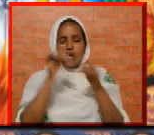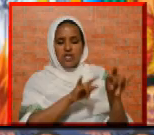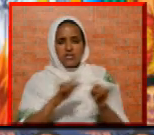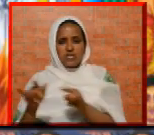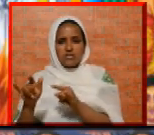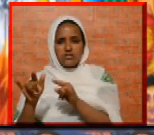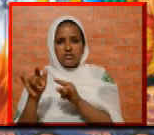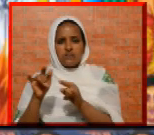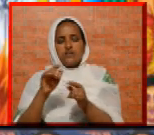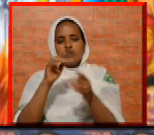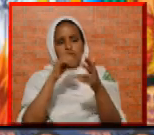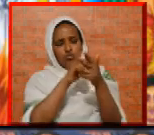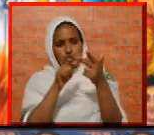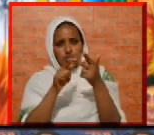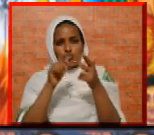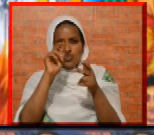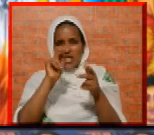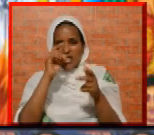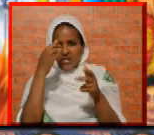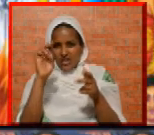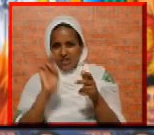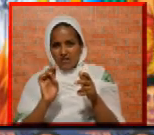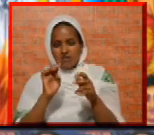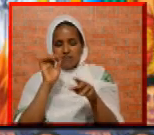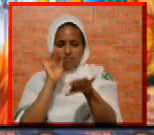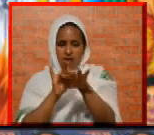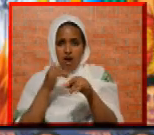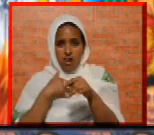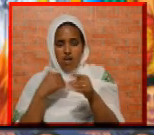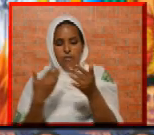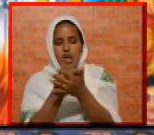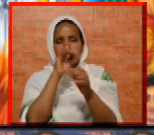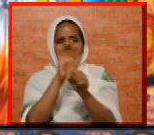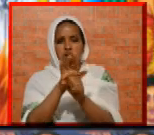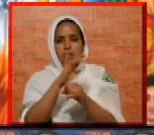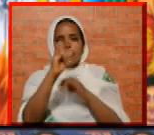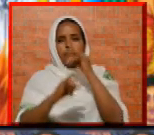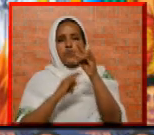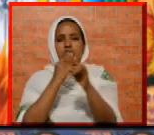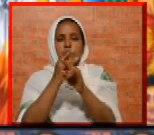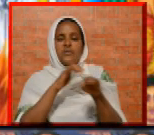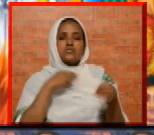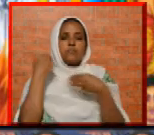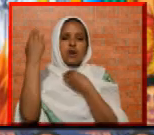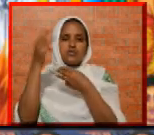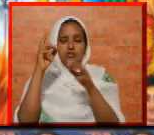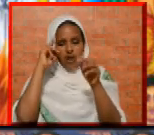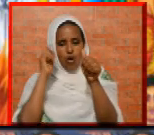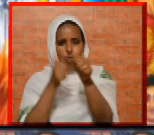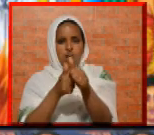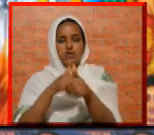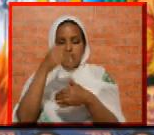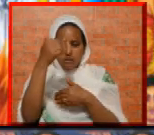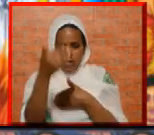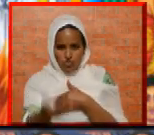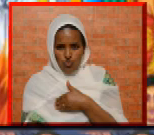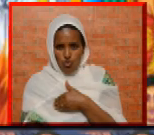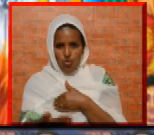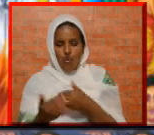ዘንድ ለሰለሱ ደቂቅ እነ ዳንኤል ከተጠቀሱ በሐዲስ ኪዳን ደረጃ በዘመነ ሰማይታት ከሐዋርያት